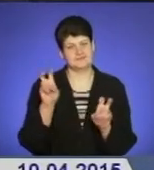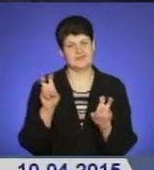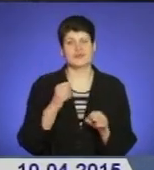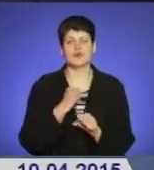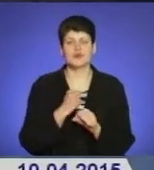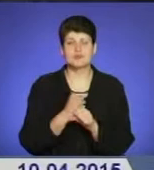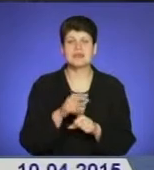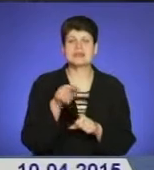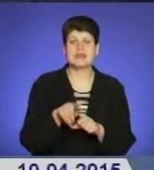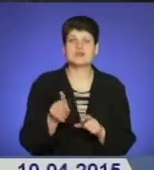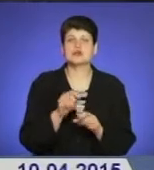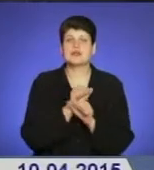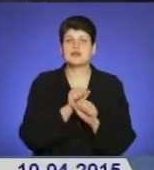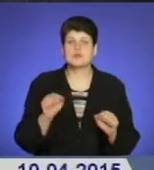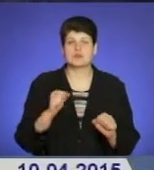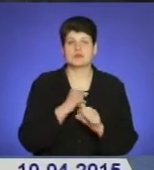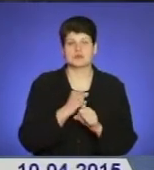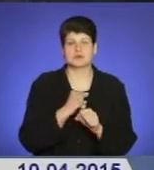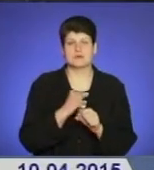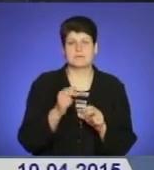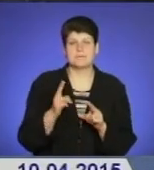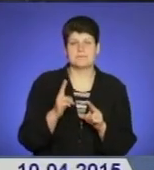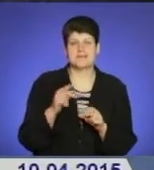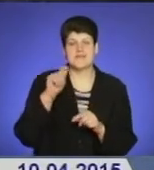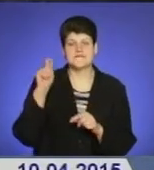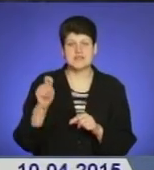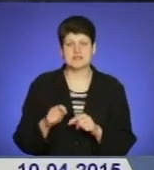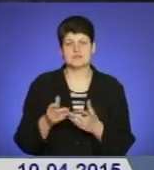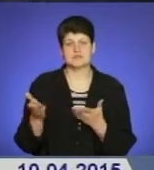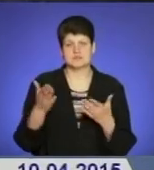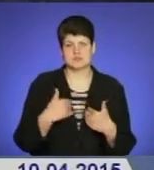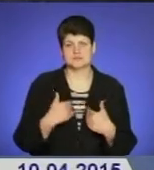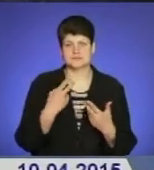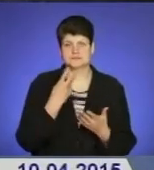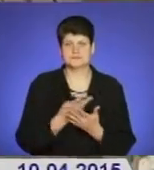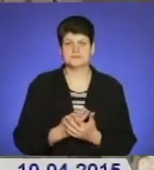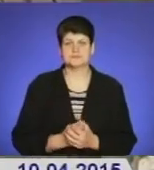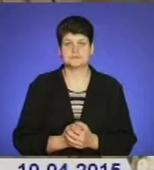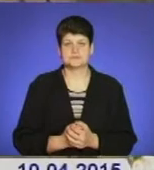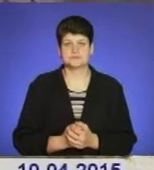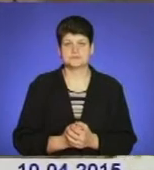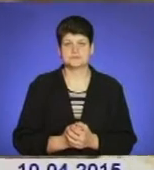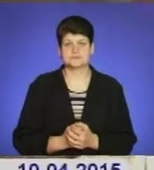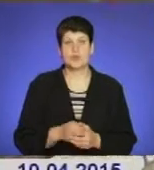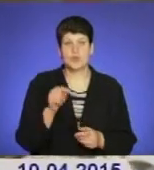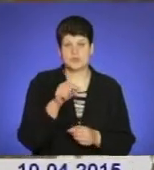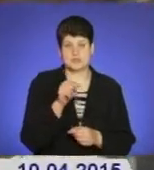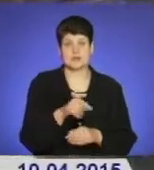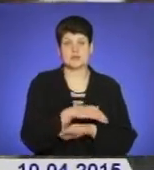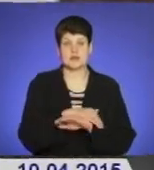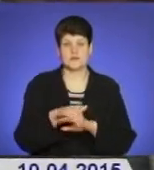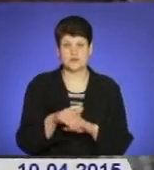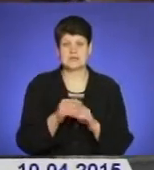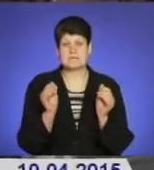те, без чого не можна обійтися на війні. У свою майстерню запросили і нашу знімальну групу. Ось так на вулиці